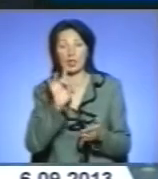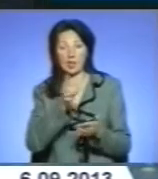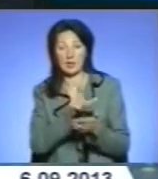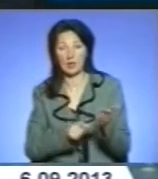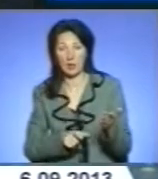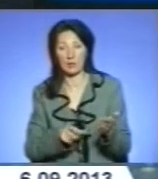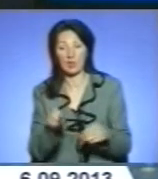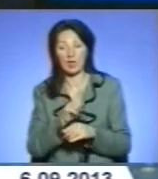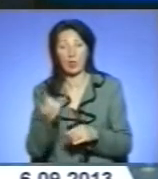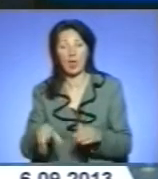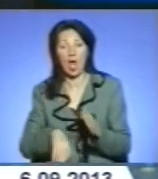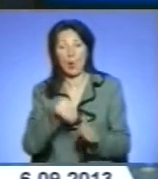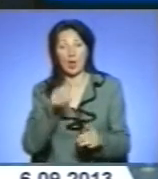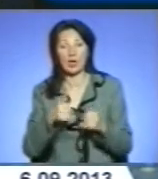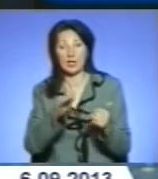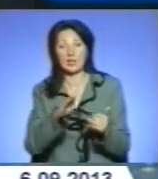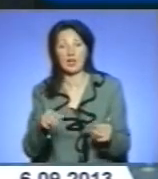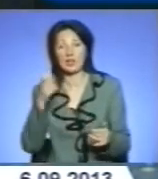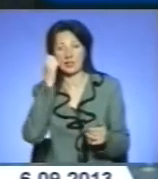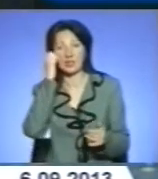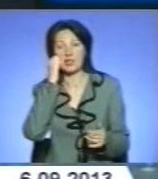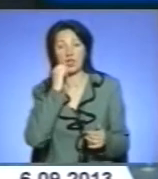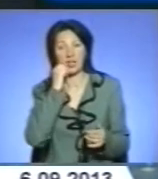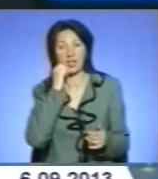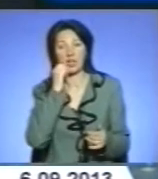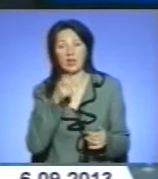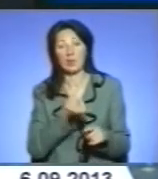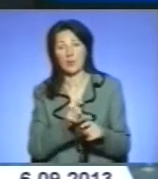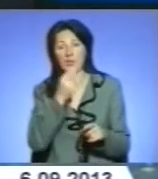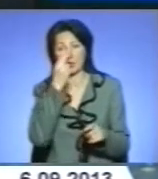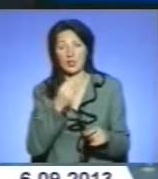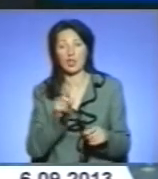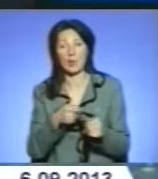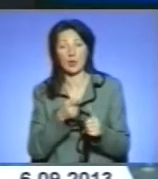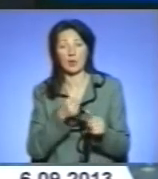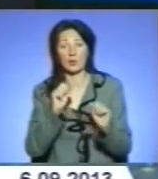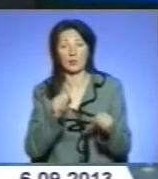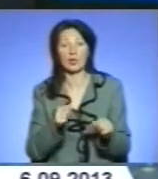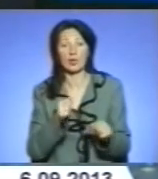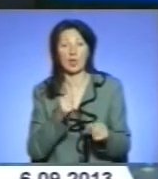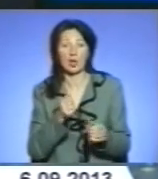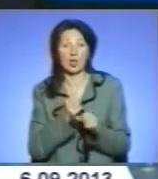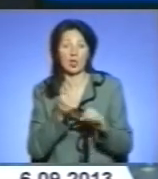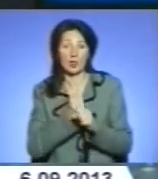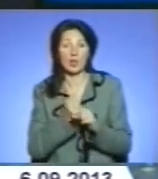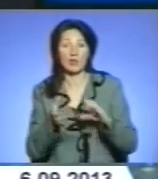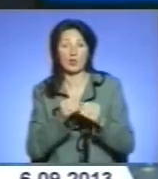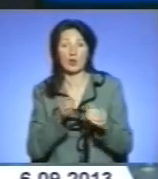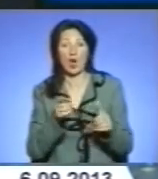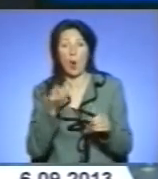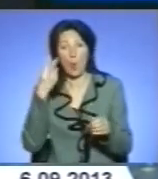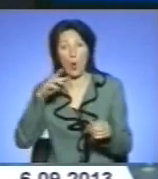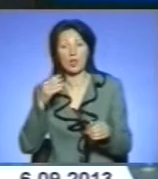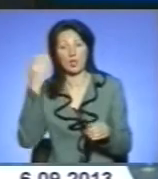Тернополяни обирають для дітей старовинні і більш звичні імена, тож можна зробити висновок, що мода на чужоземні поступово відходить.